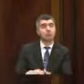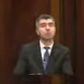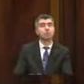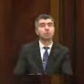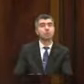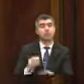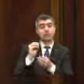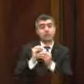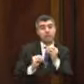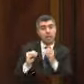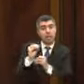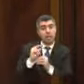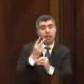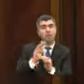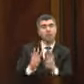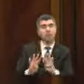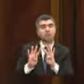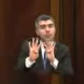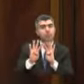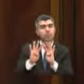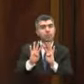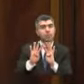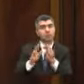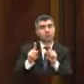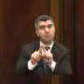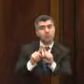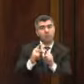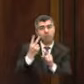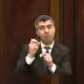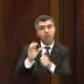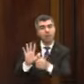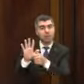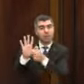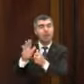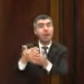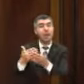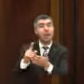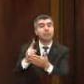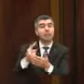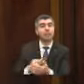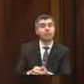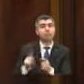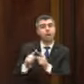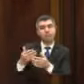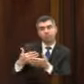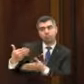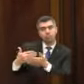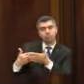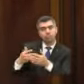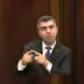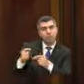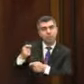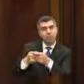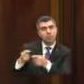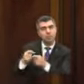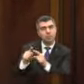وازدادت الحالة سوءا في 2018 وانتقل الرقم ل 206 ديال المليار ديال الدرهم. تعاملاتنا الخارجية على المستوى التجاري كنحققوا